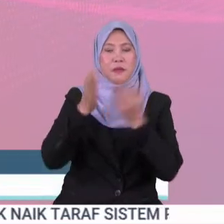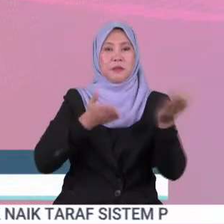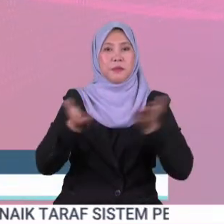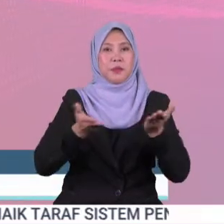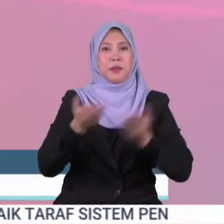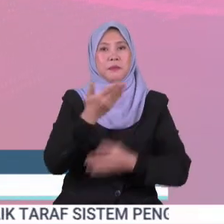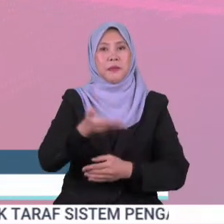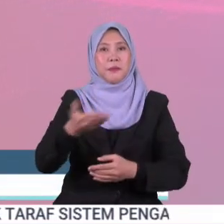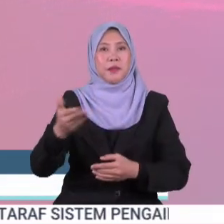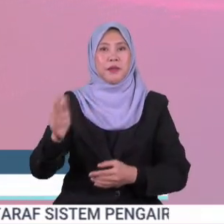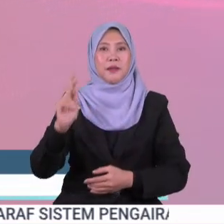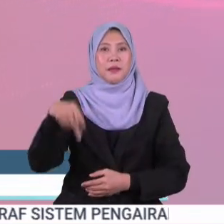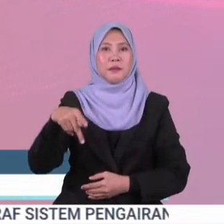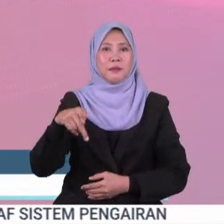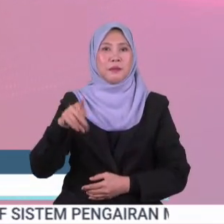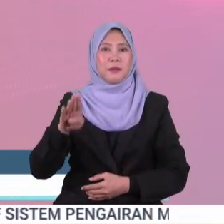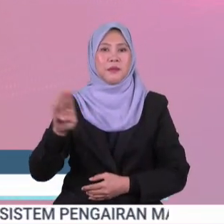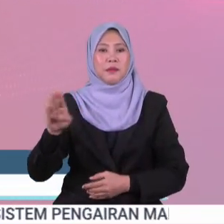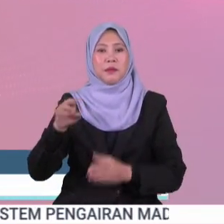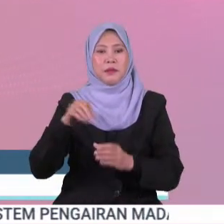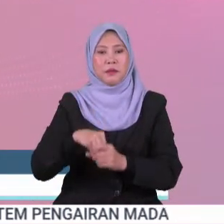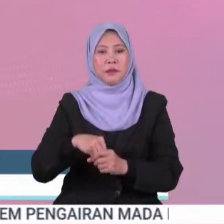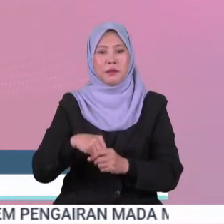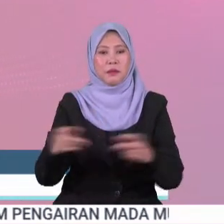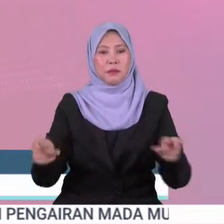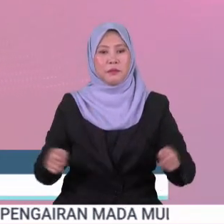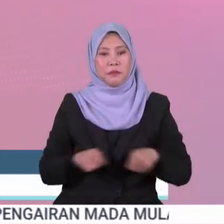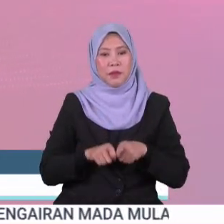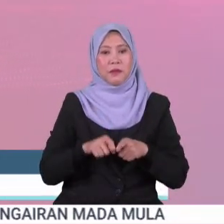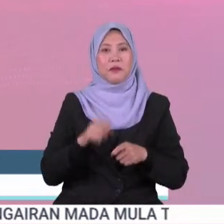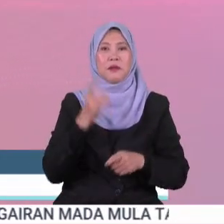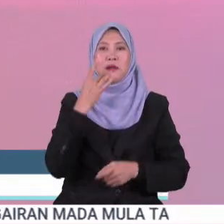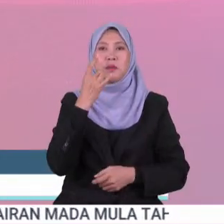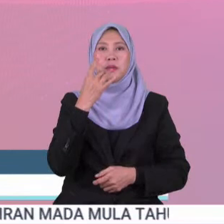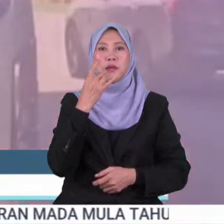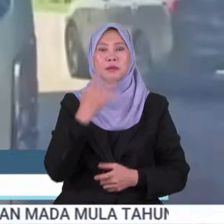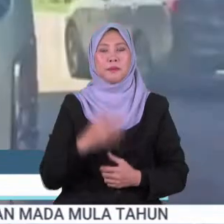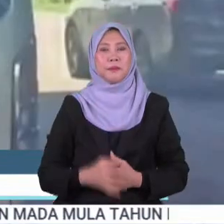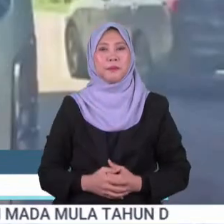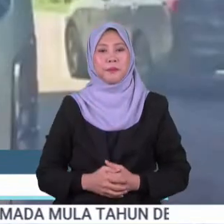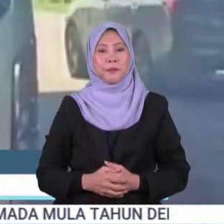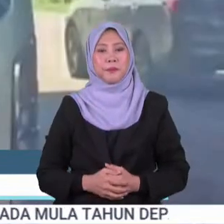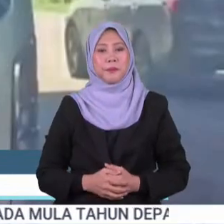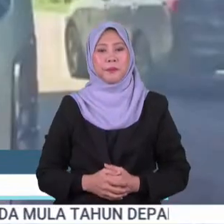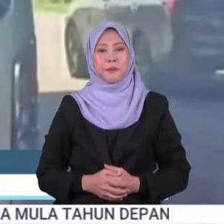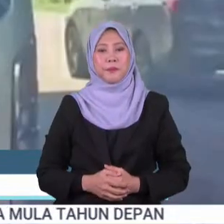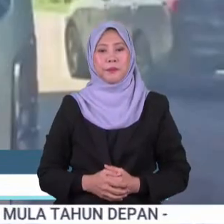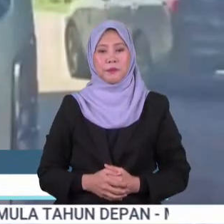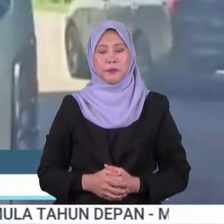perkhidmatan barangan KBB yang diadakan di beberapa lokasi sekitar Alustar.